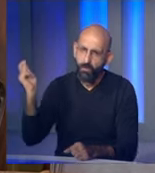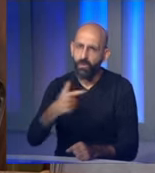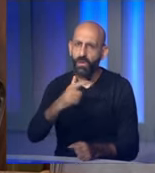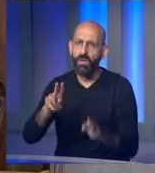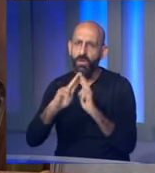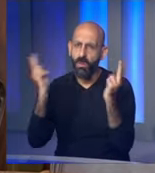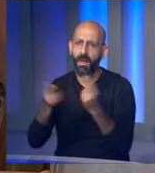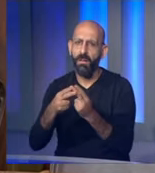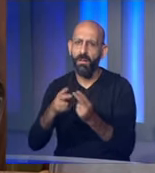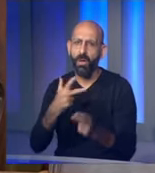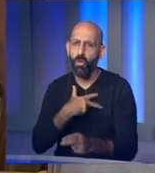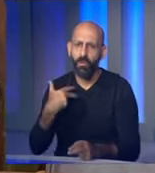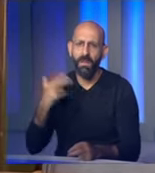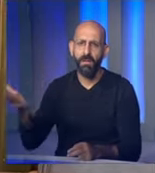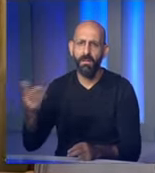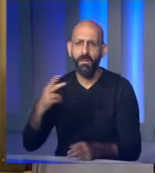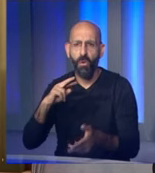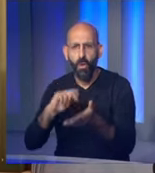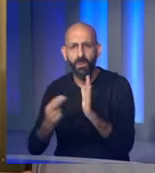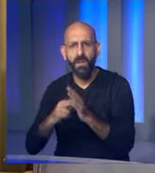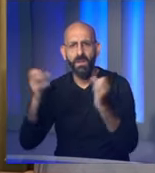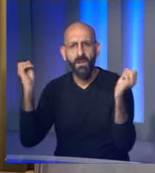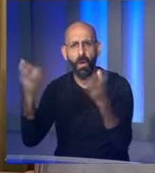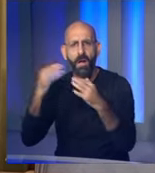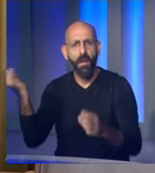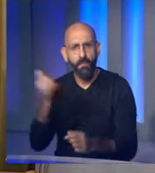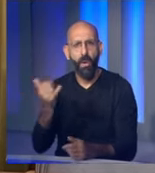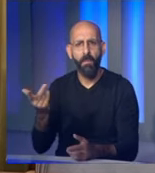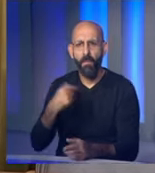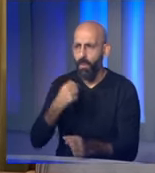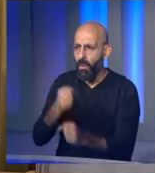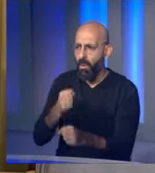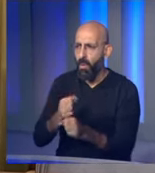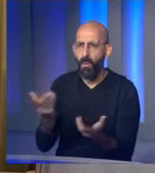فورا الى جلسه لمناقشه الحكومه حول موضوع خطه